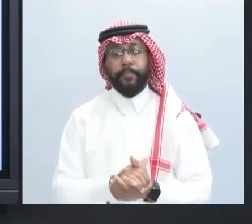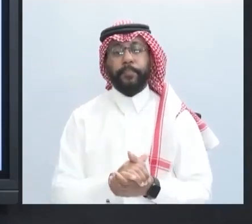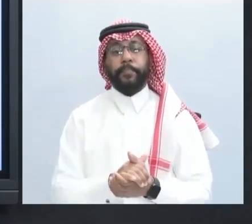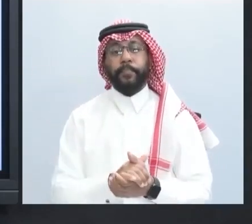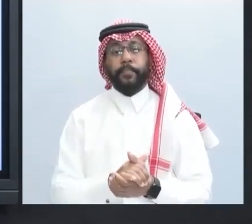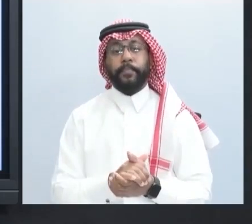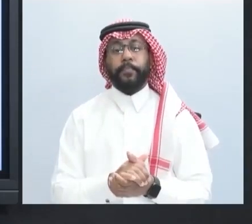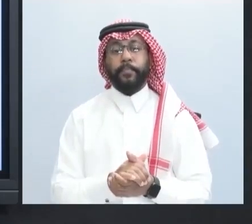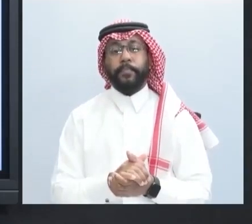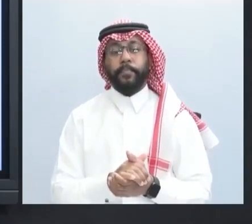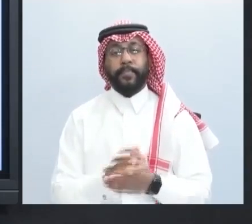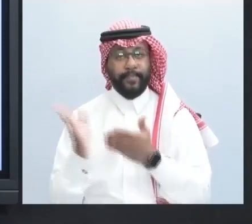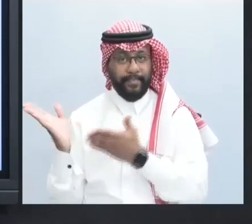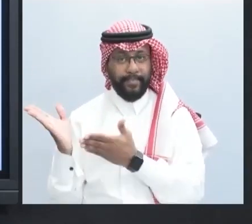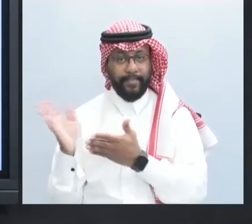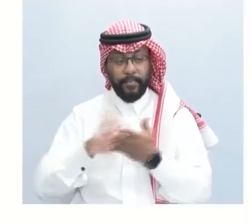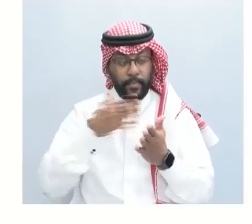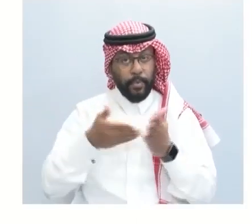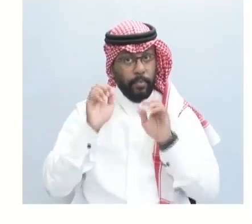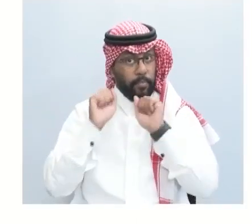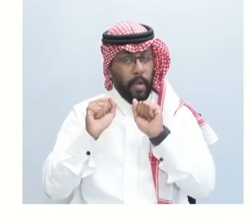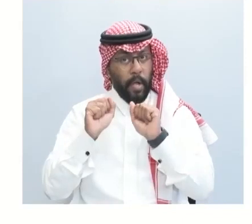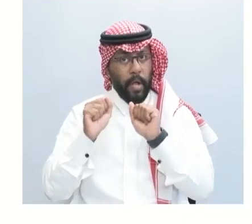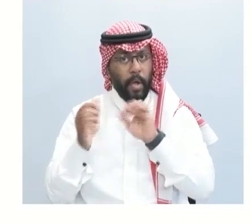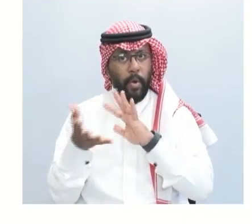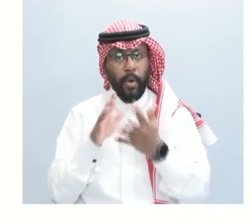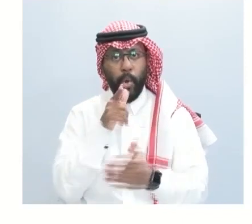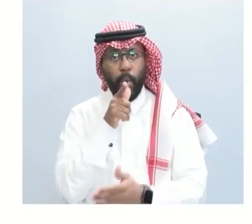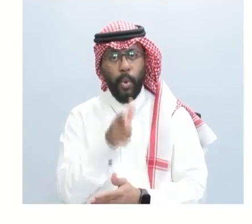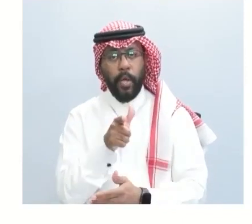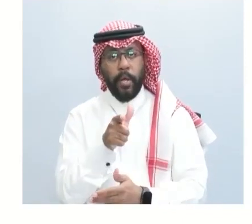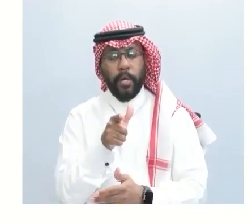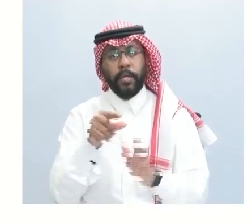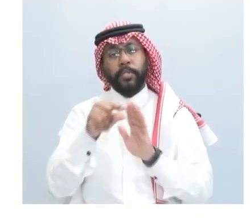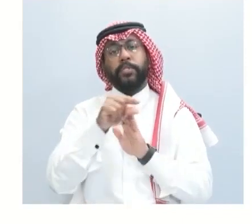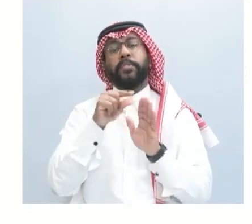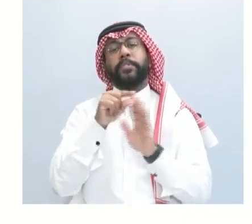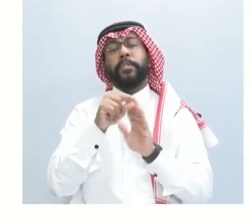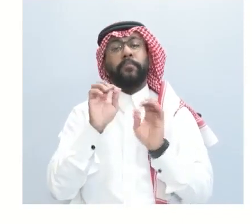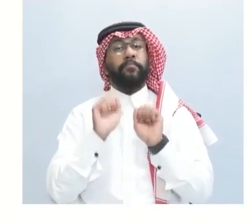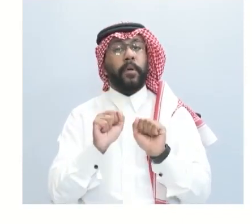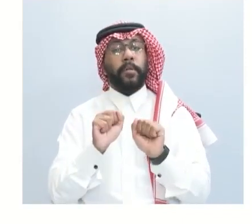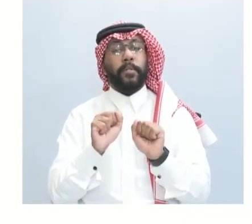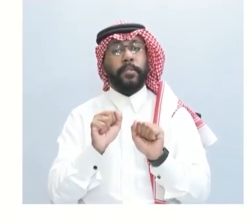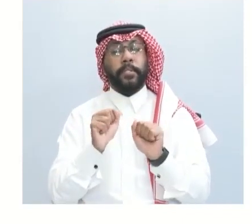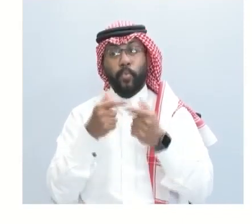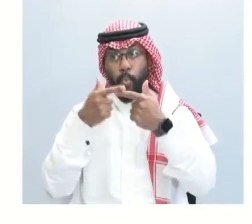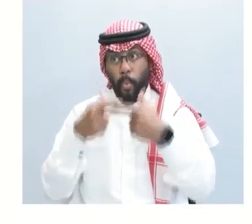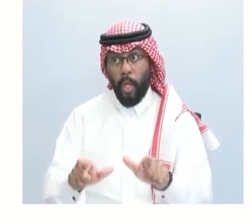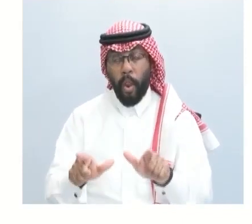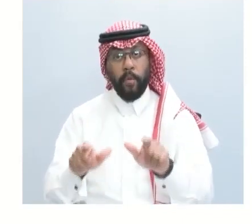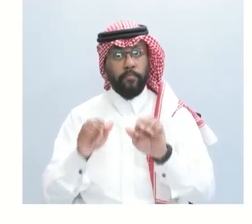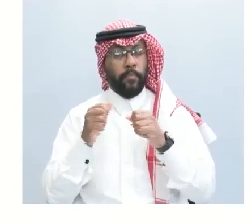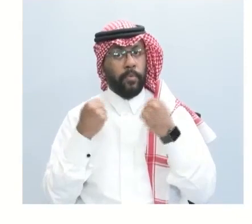الوقت هنا بطاقه تقويم القاء درس وهذا بطاقه التقويم لاحظ وهذه مهمه جدا ايضا في تقويم القاء الدرس وفي